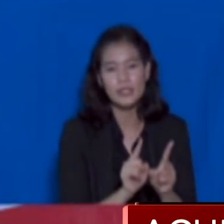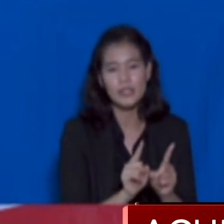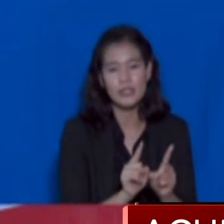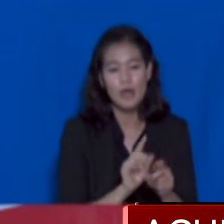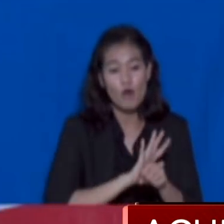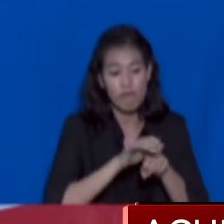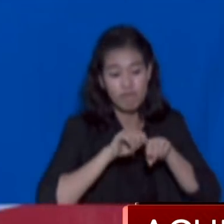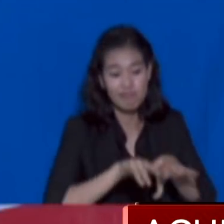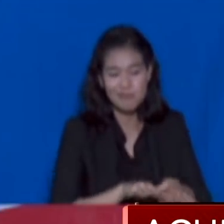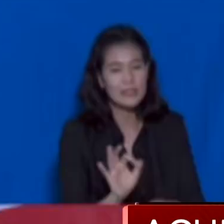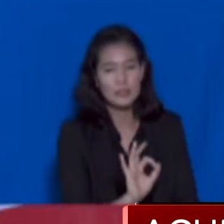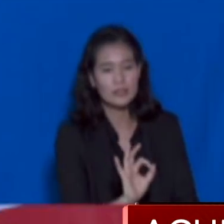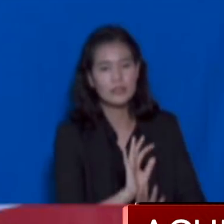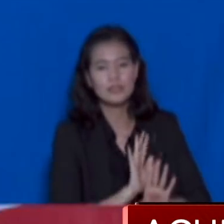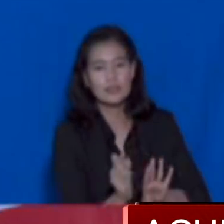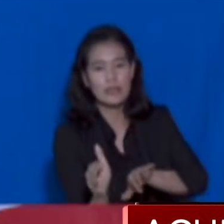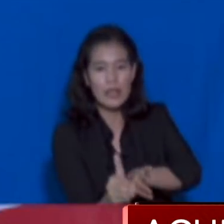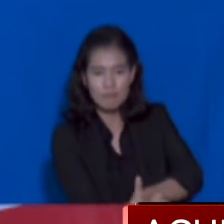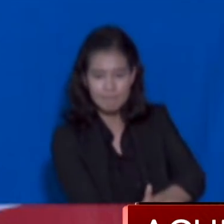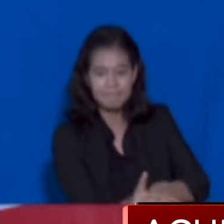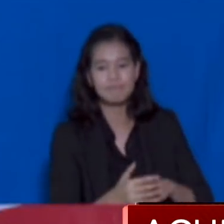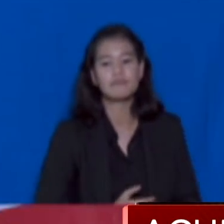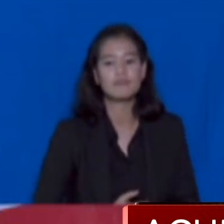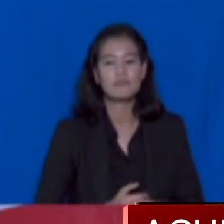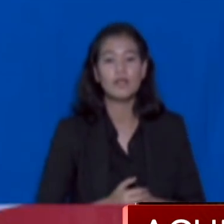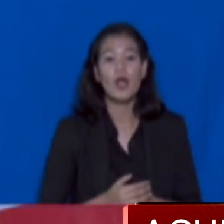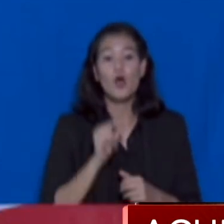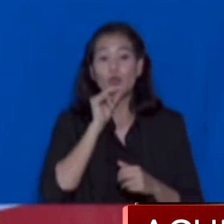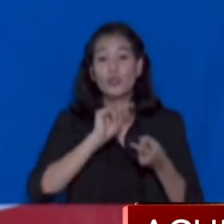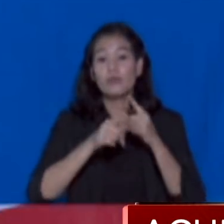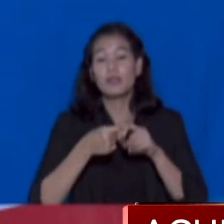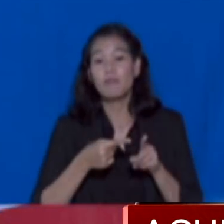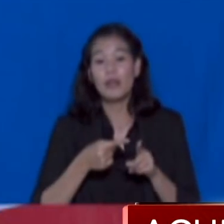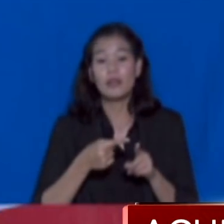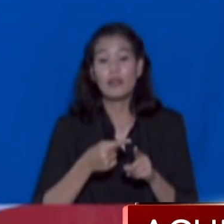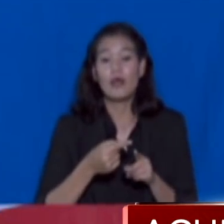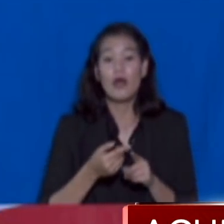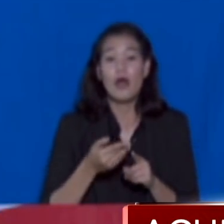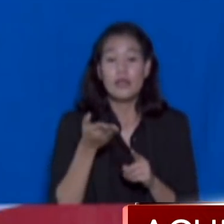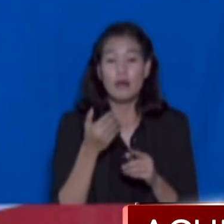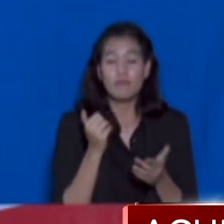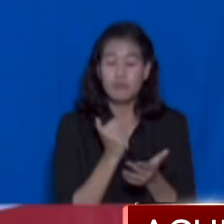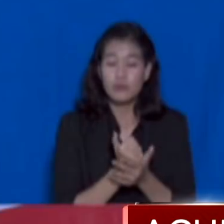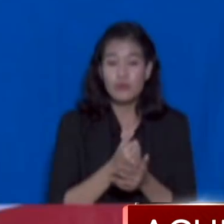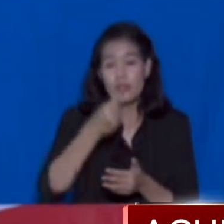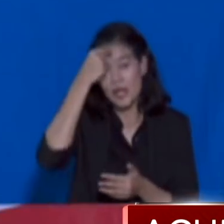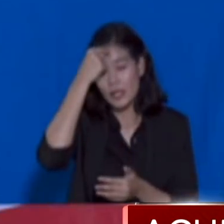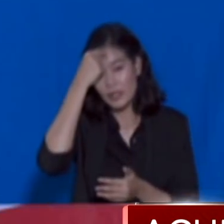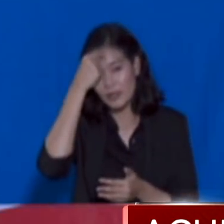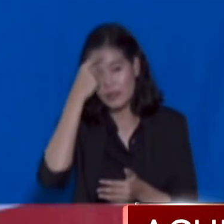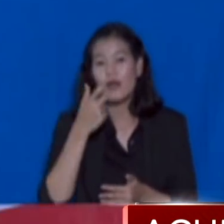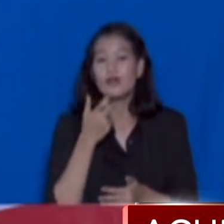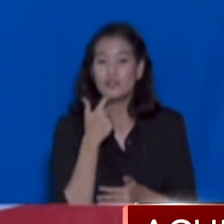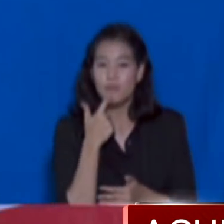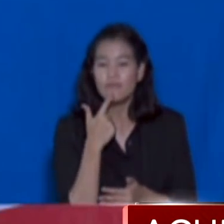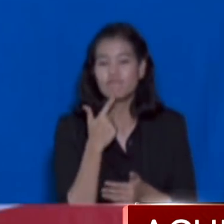tertular Penyakit ini kemudian saudara-saudara kita yang terpaksa harus sakit Mari kita jaga agar bisa melaksanakan